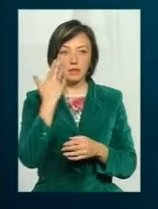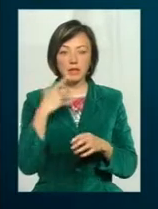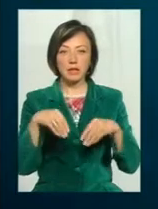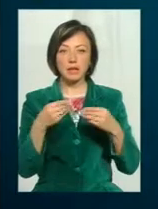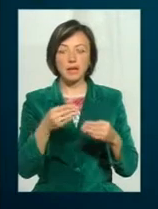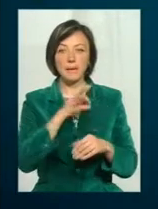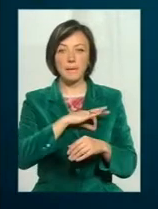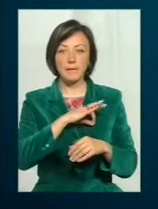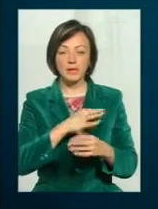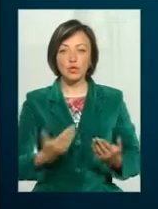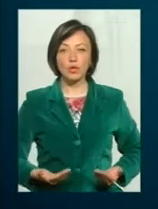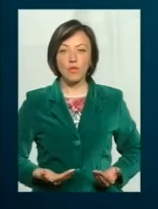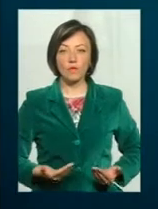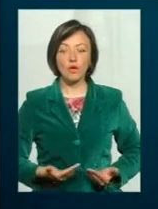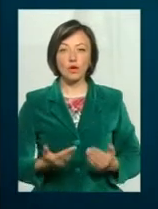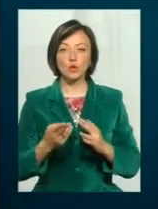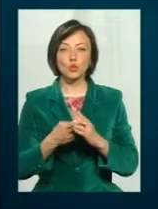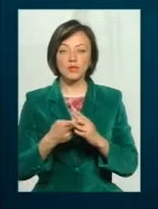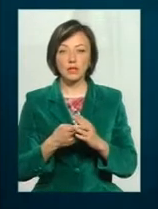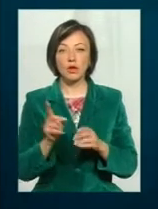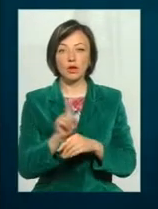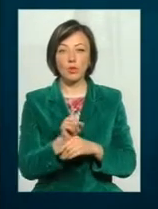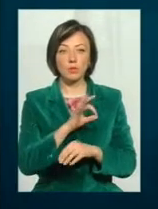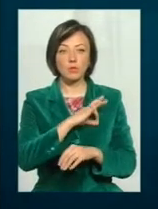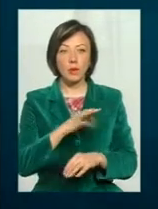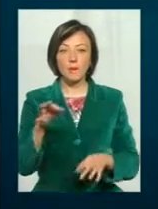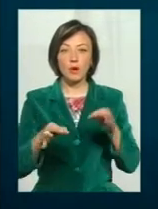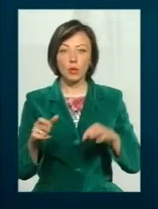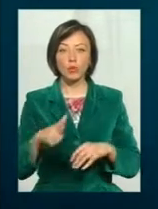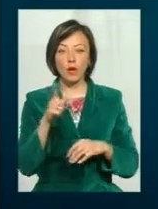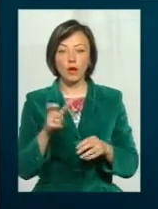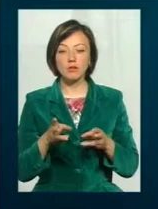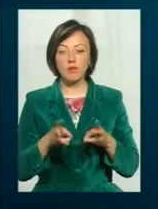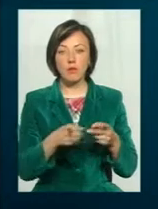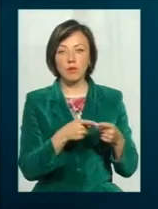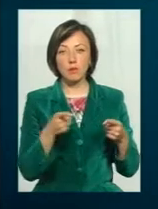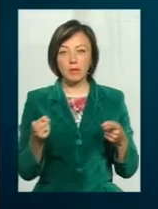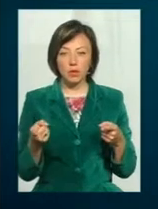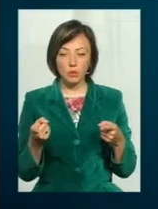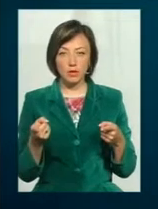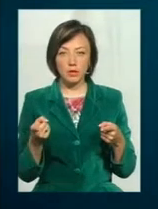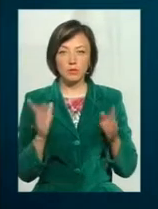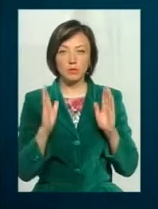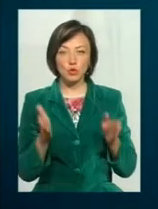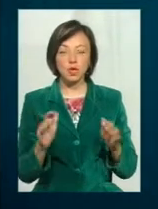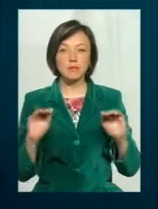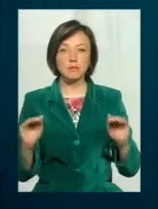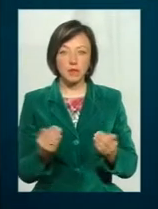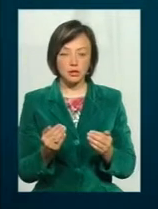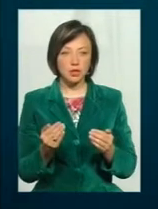і житлових субсидій, зокрема, норма споживання природного газу в опалювальний період буде